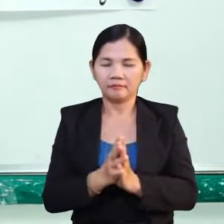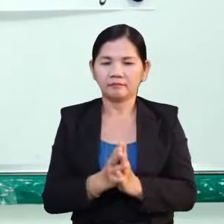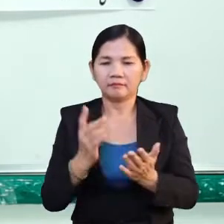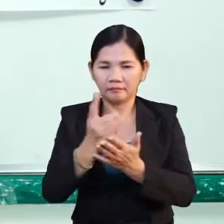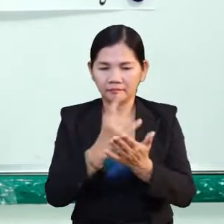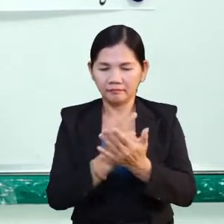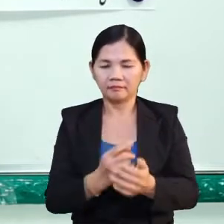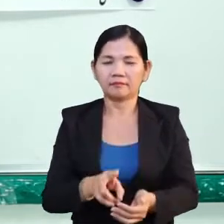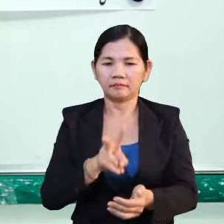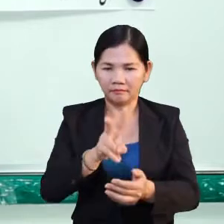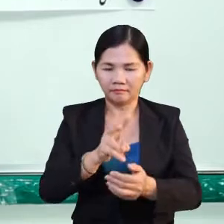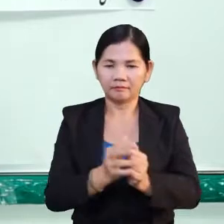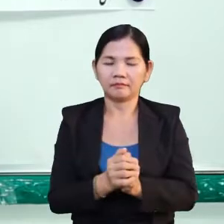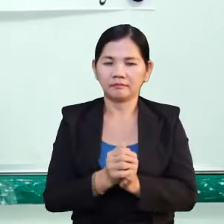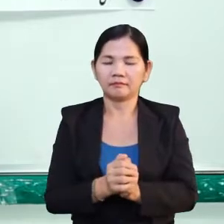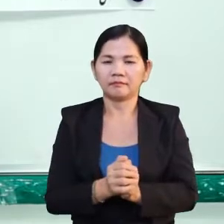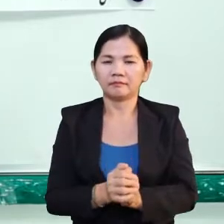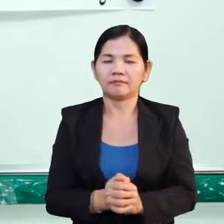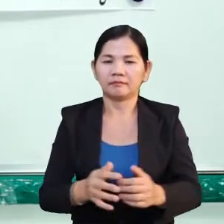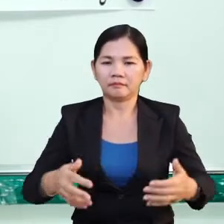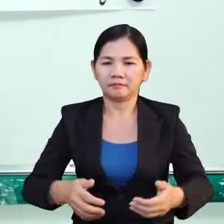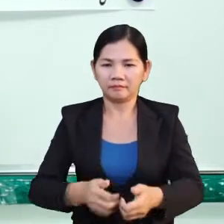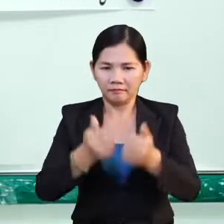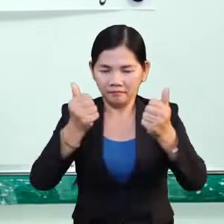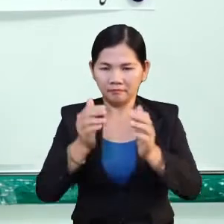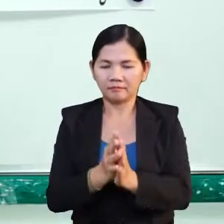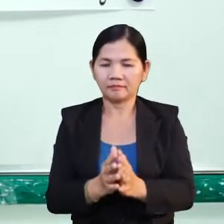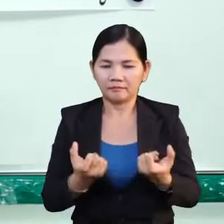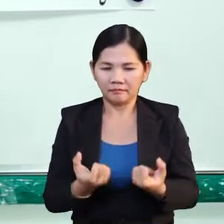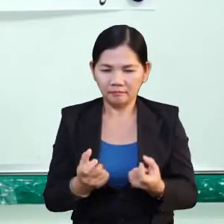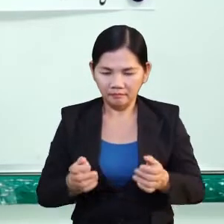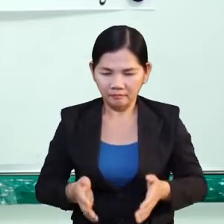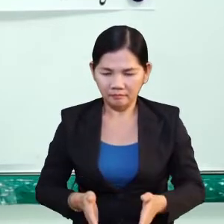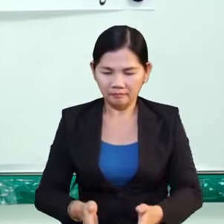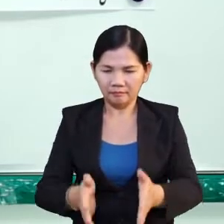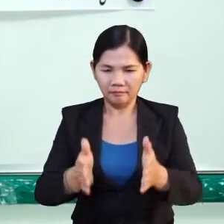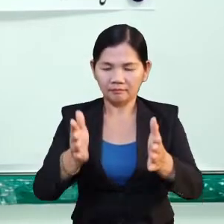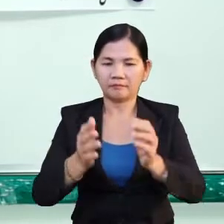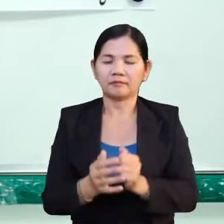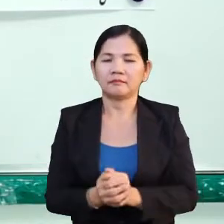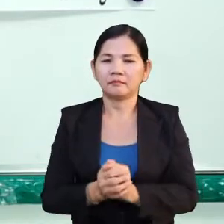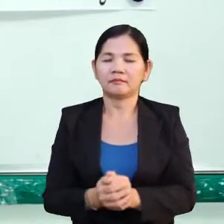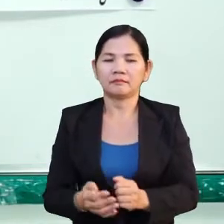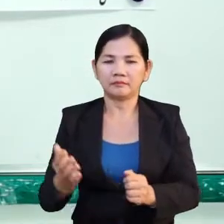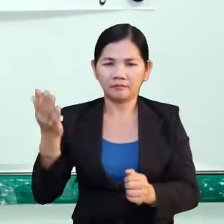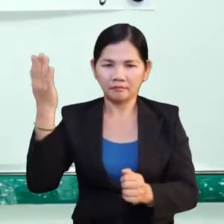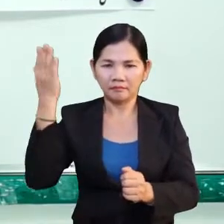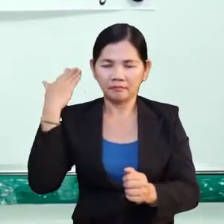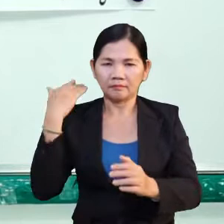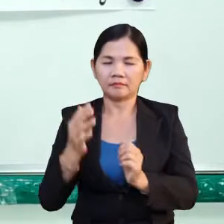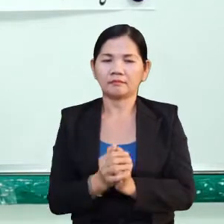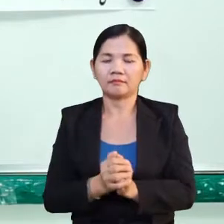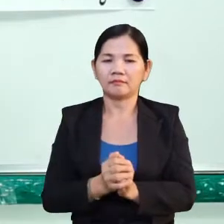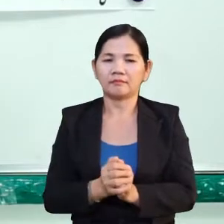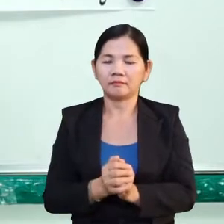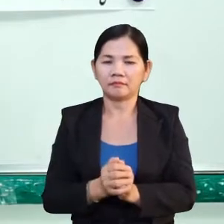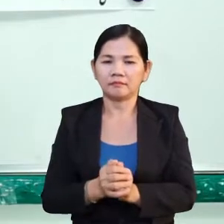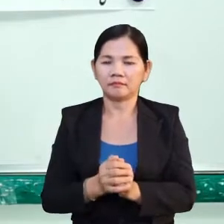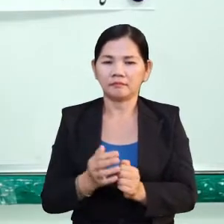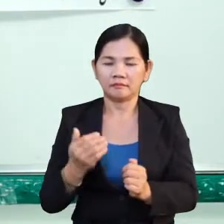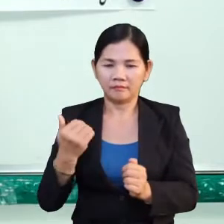មេរៀនទី2របស់យើងគឺការបង្កើនគ្រោះថ្នាក់នៅតាមដងផ្លូវញ៉ាំថ្ងៃមុនយើងរៀនដល់ចំណុចទីម៉ានកូ